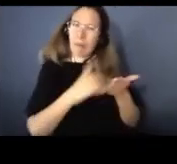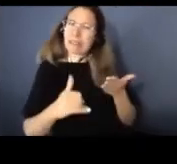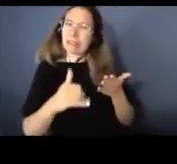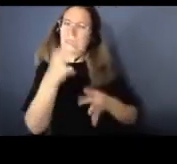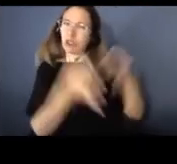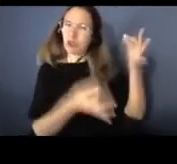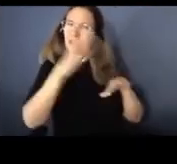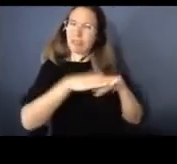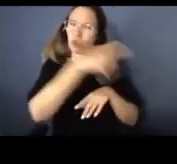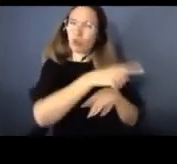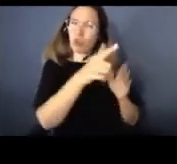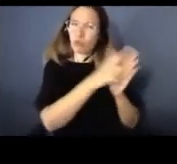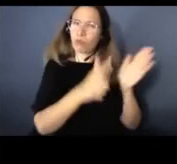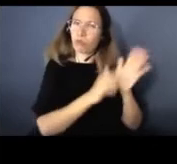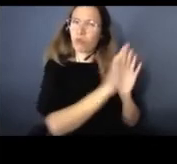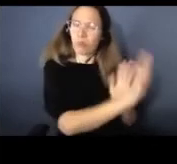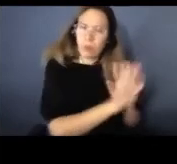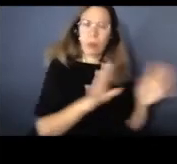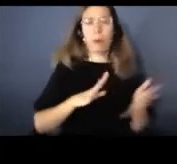question. Mais bon, si